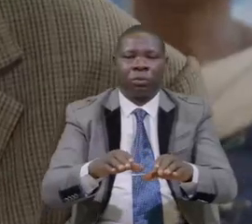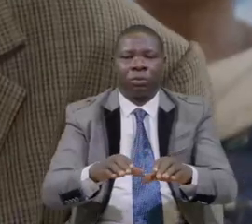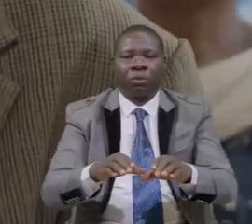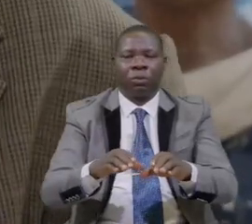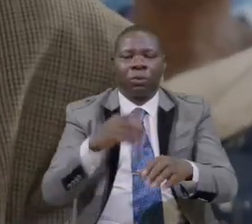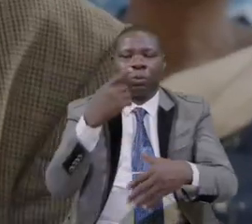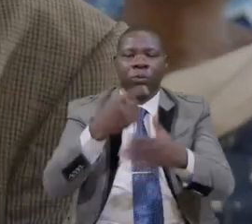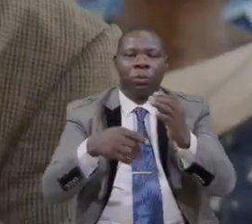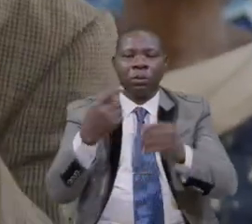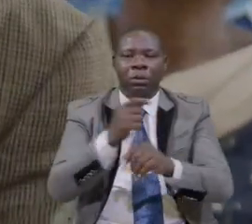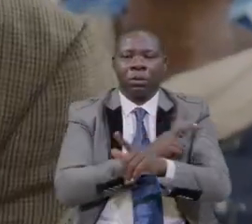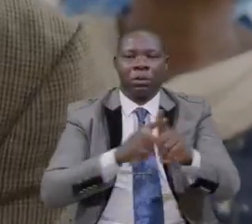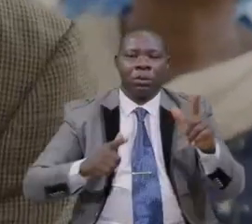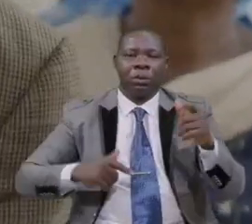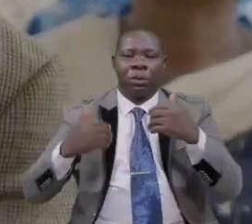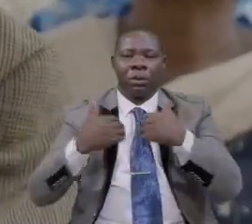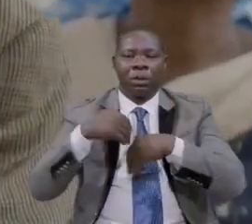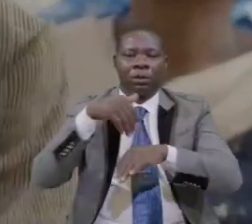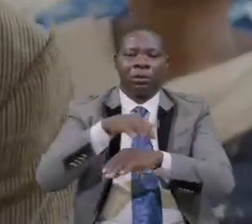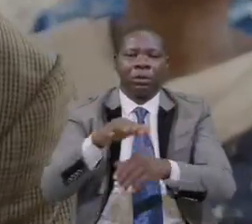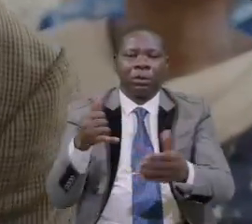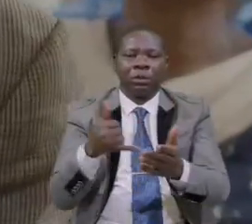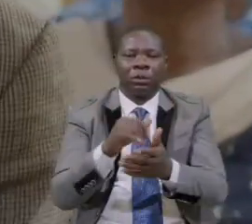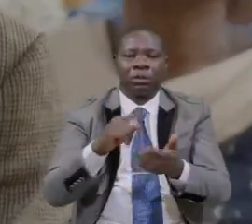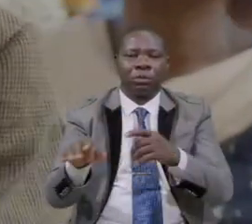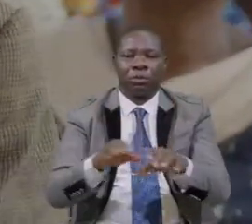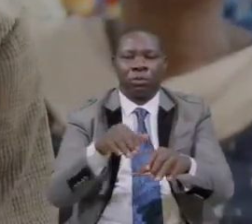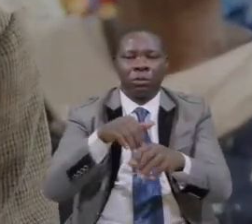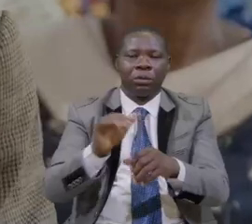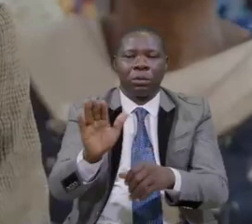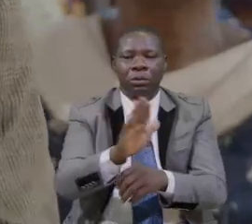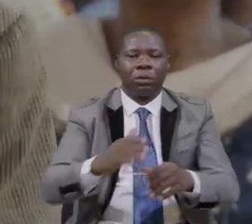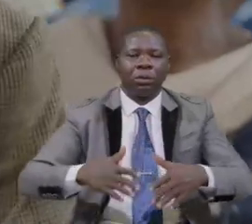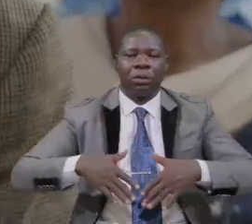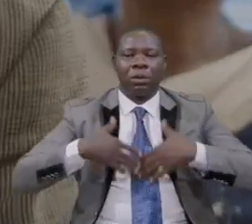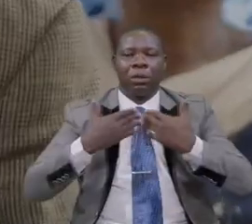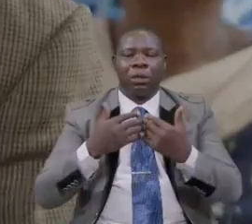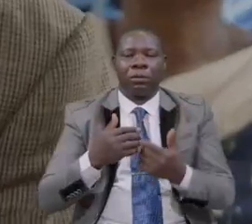fera ce que Dieu t'envoie faire dans ta vie.